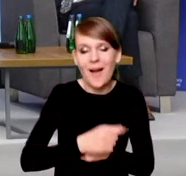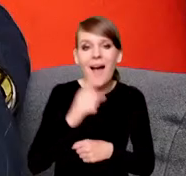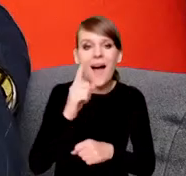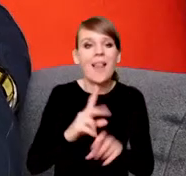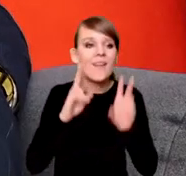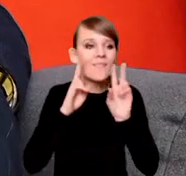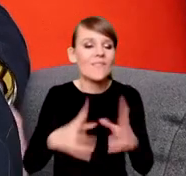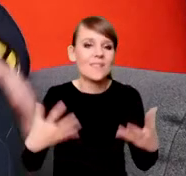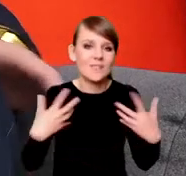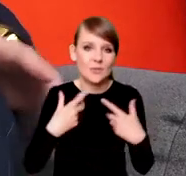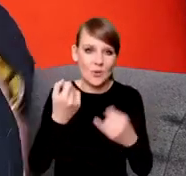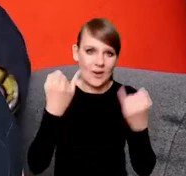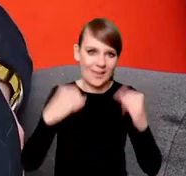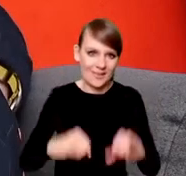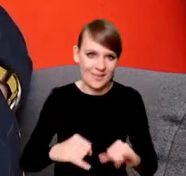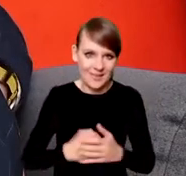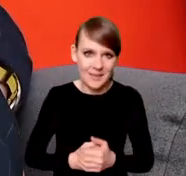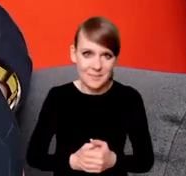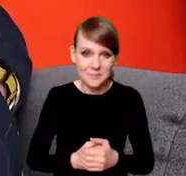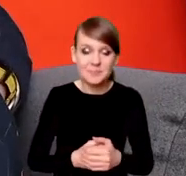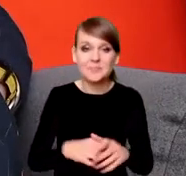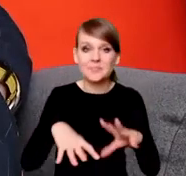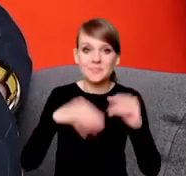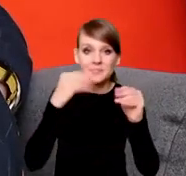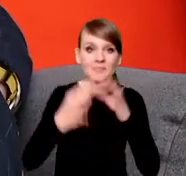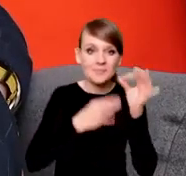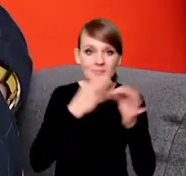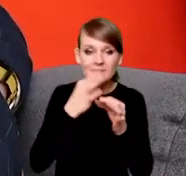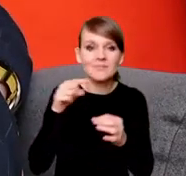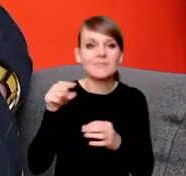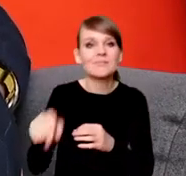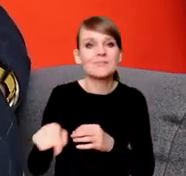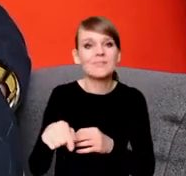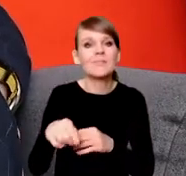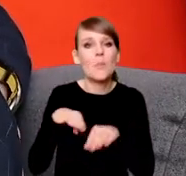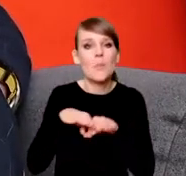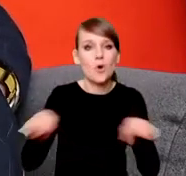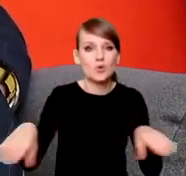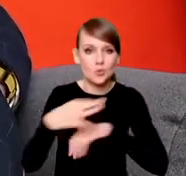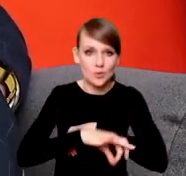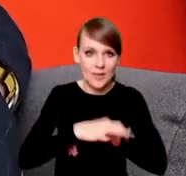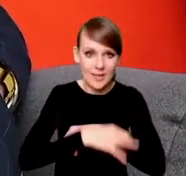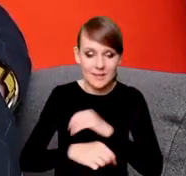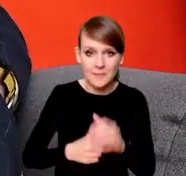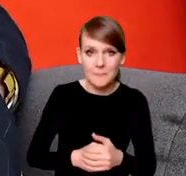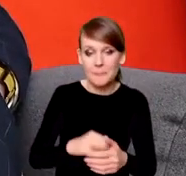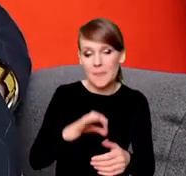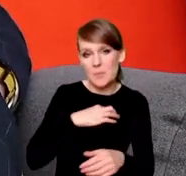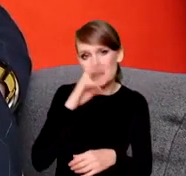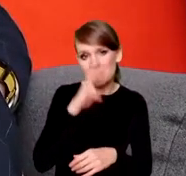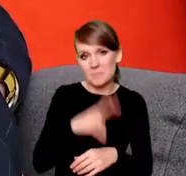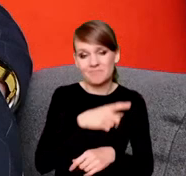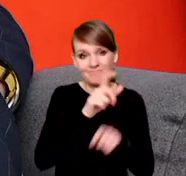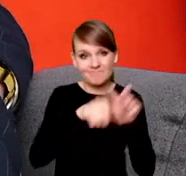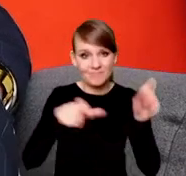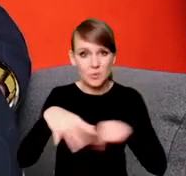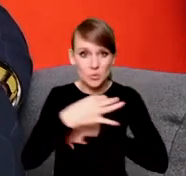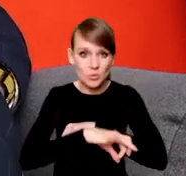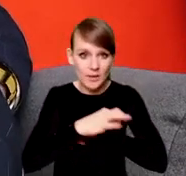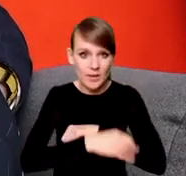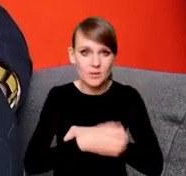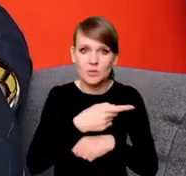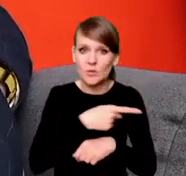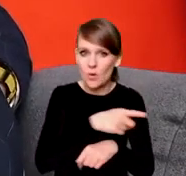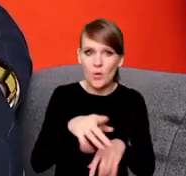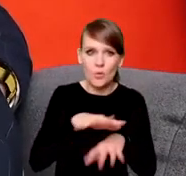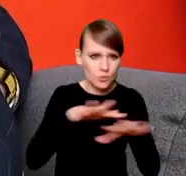inne. Zacznę od poziomu studenta. Z mojej perspektywy studenci wbrew pozorom realizują bardzo dużą część działań